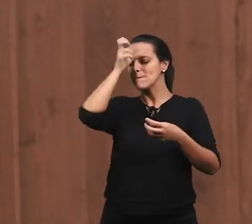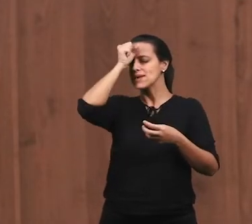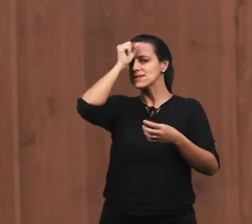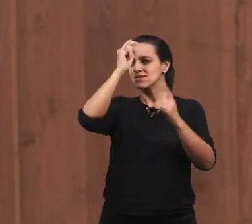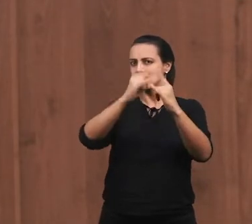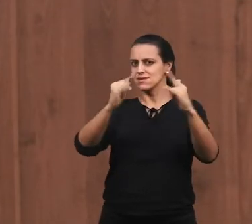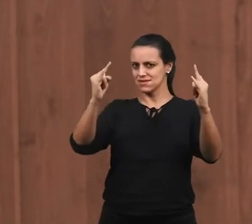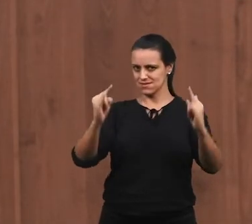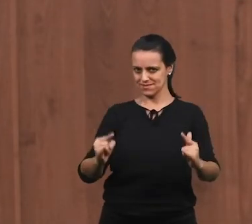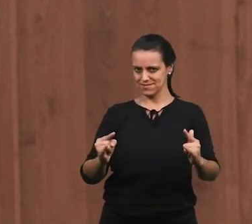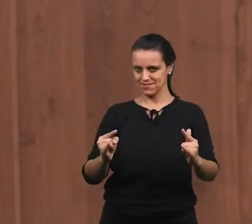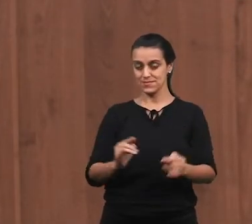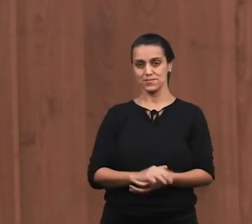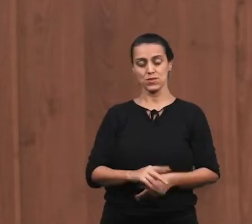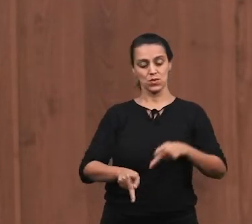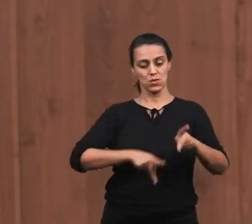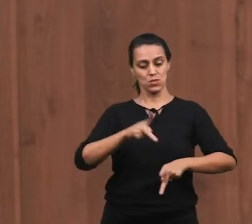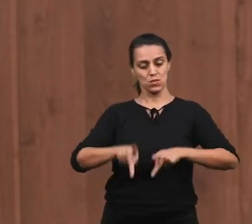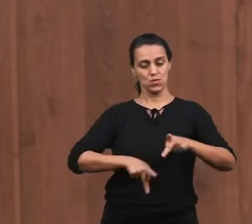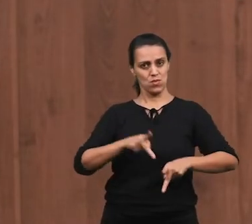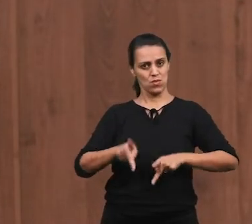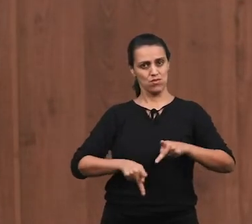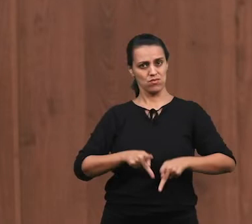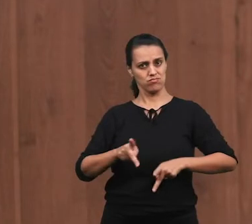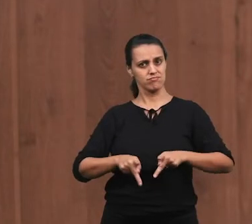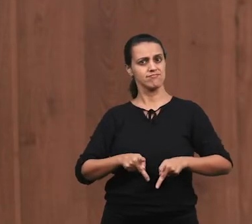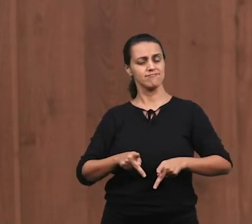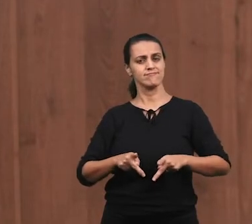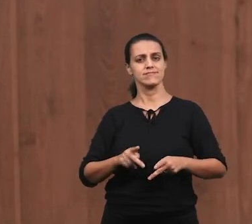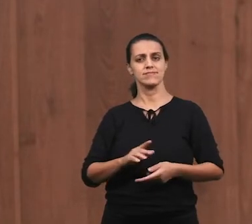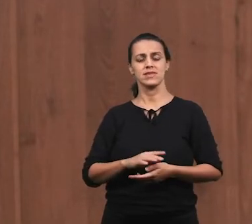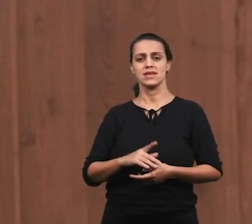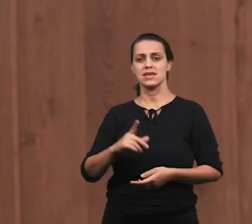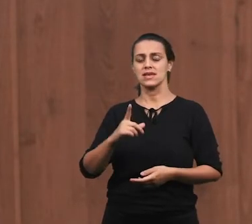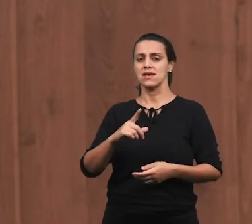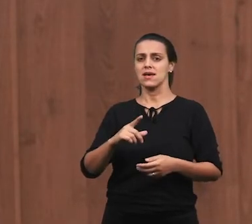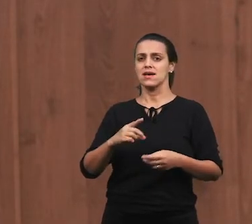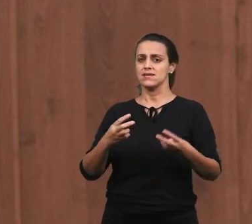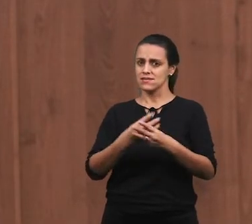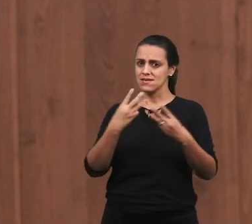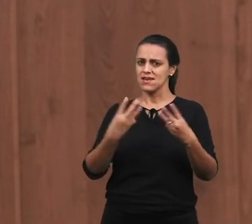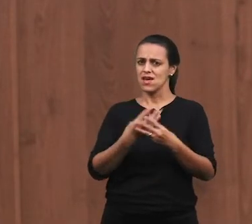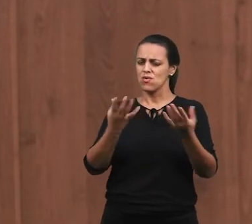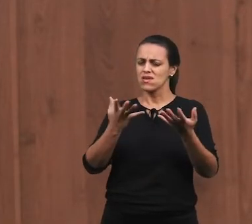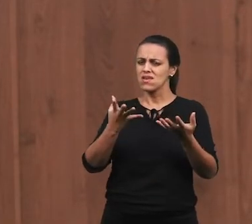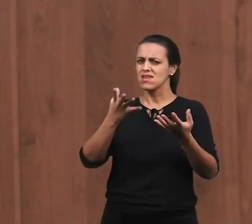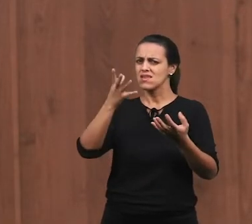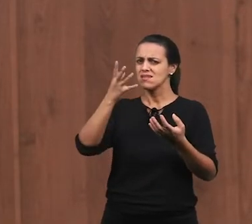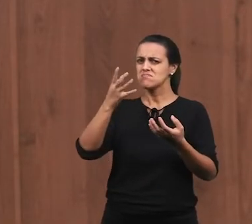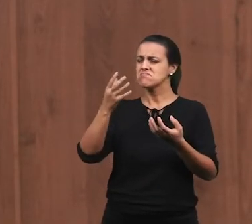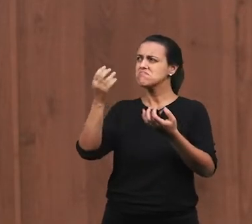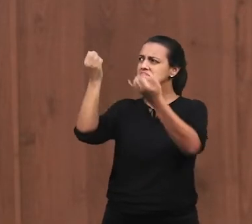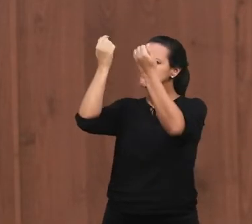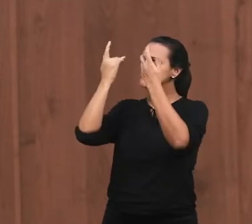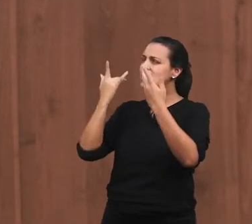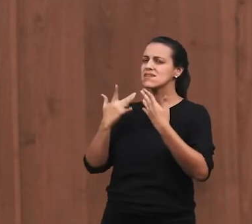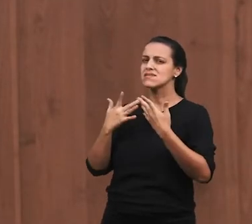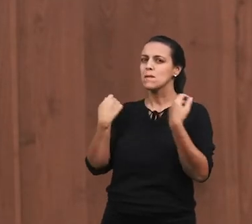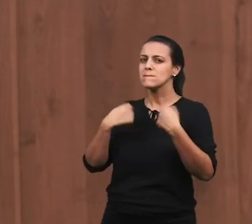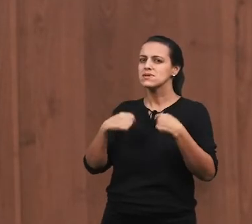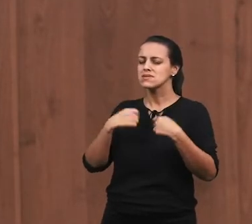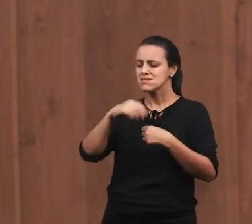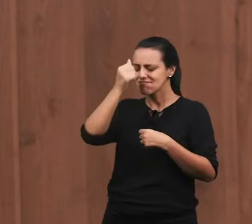научим? Путь во святое святых, как мы узнали на прошлом занятии, это присутствие Господне, это то, где